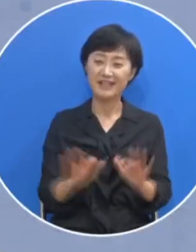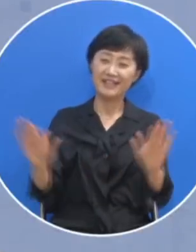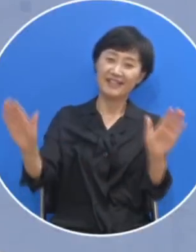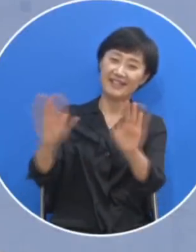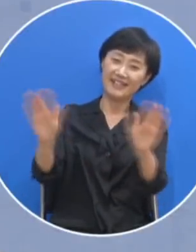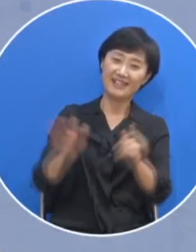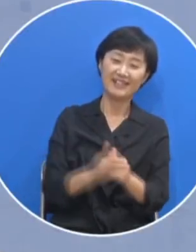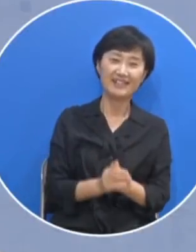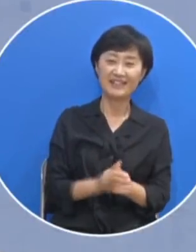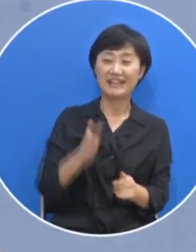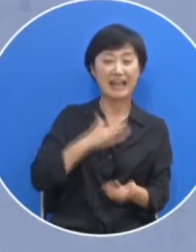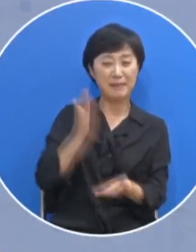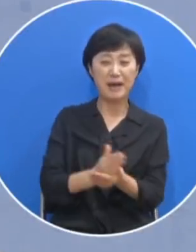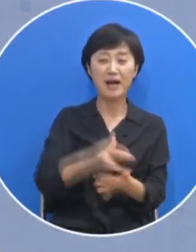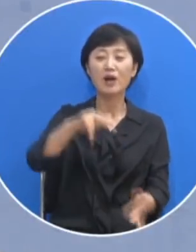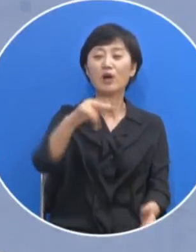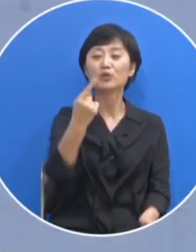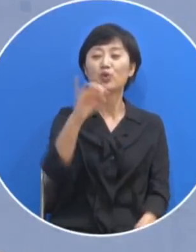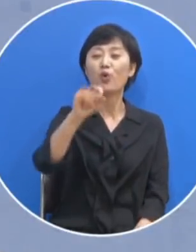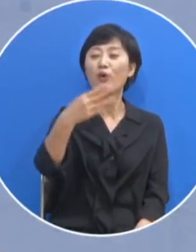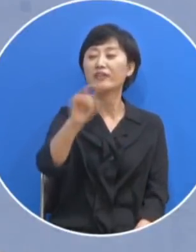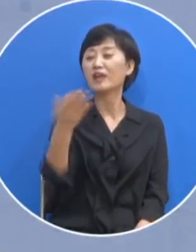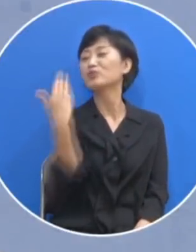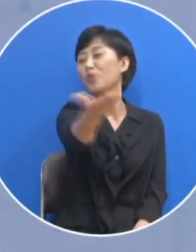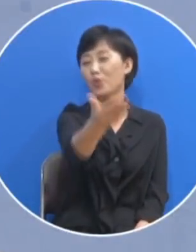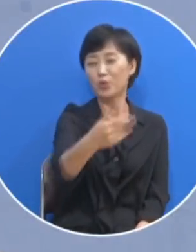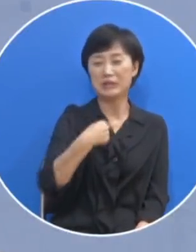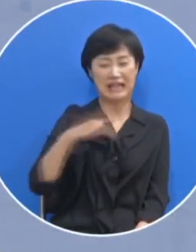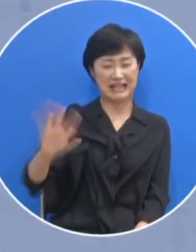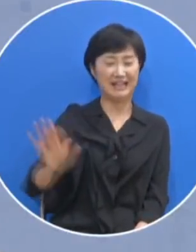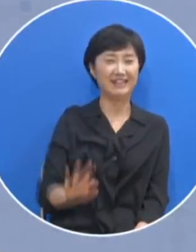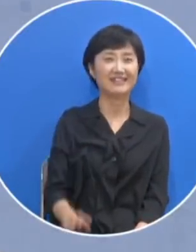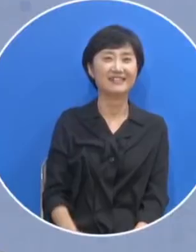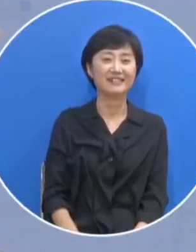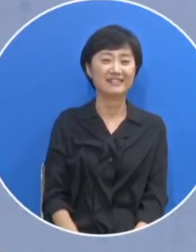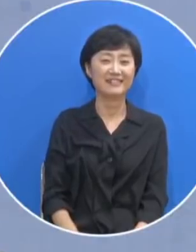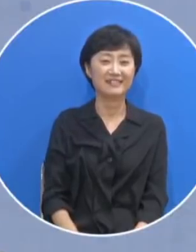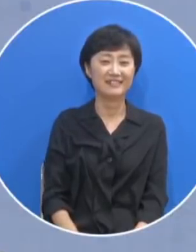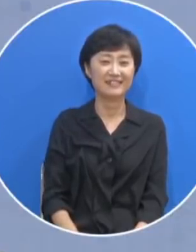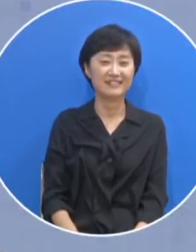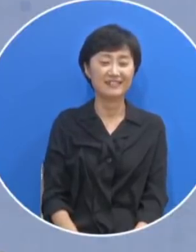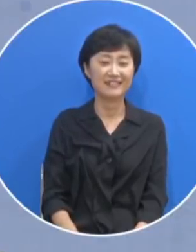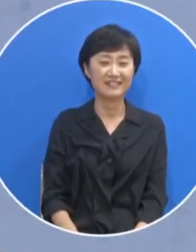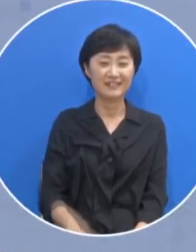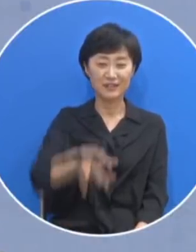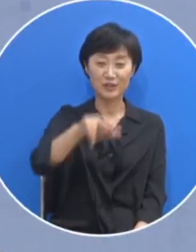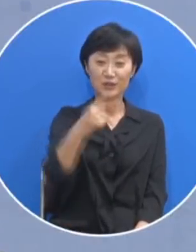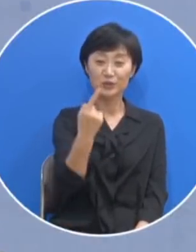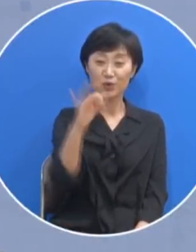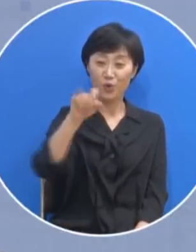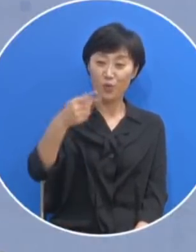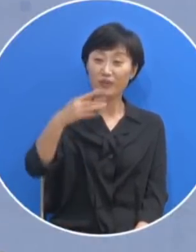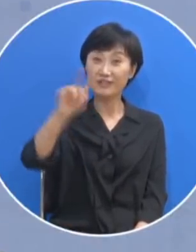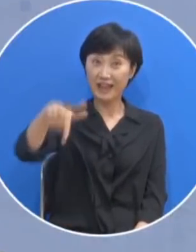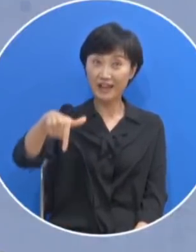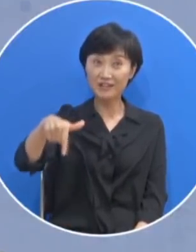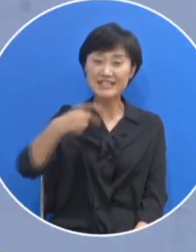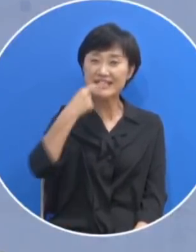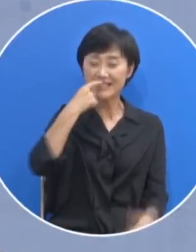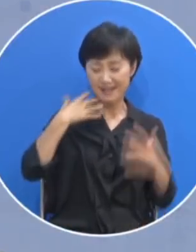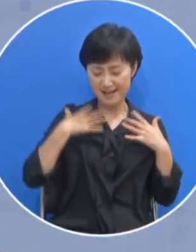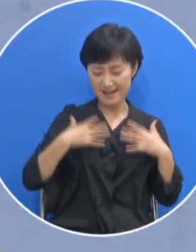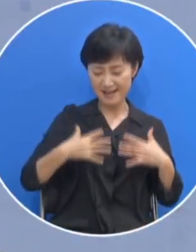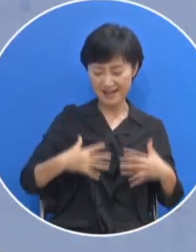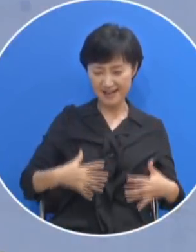좋은 테일 보내다 실패 썩 마비가 살색 사이트 if ie 그래도 오랜 사람좋은 뜬건 마력 500 굳어지고 달아야